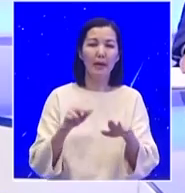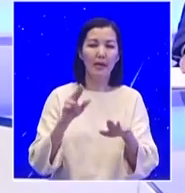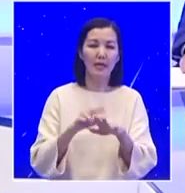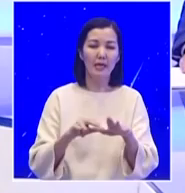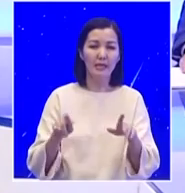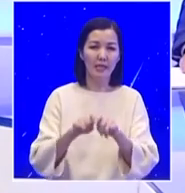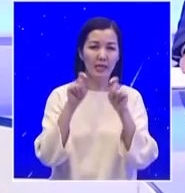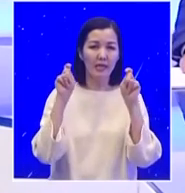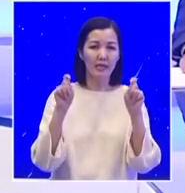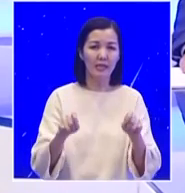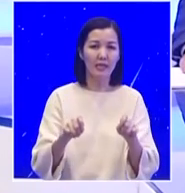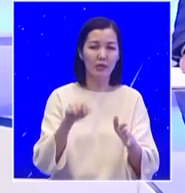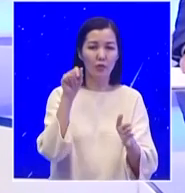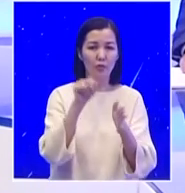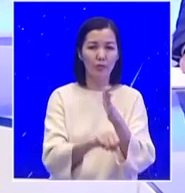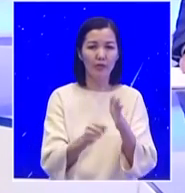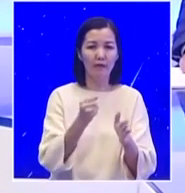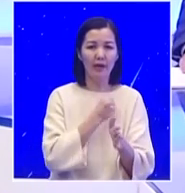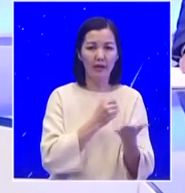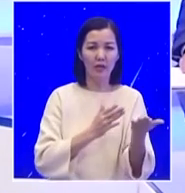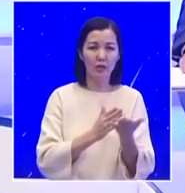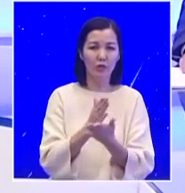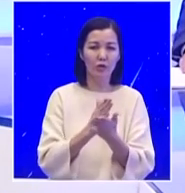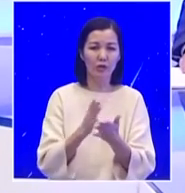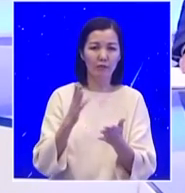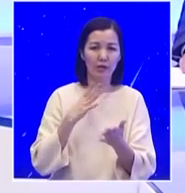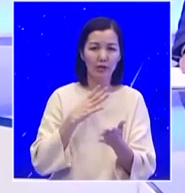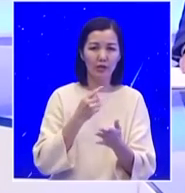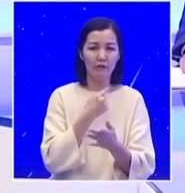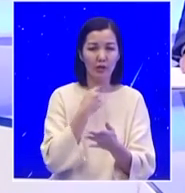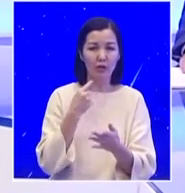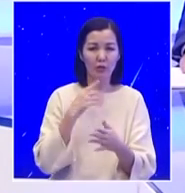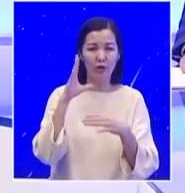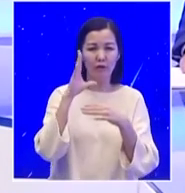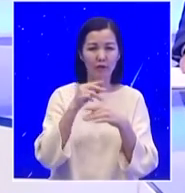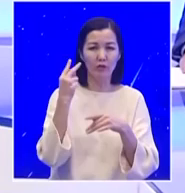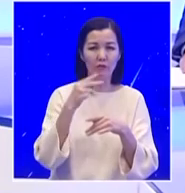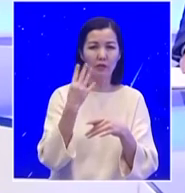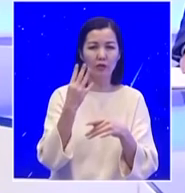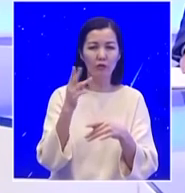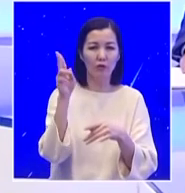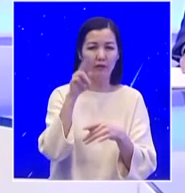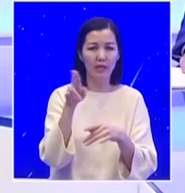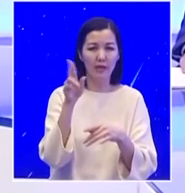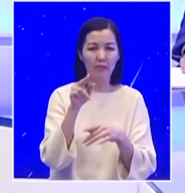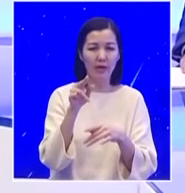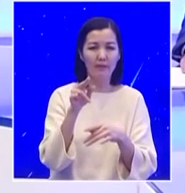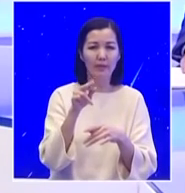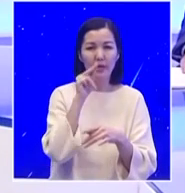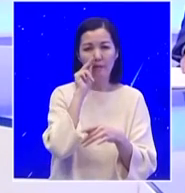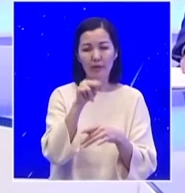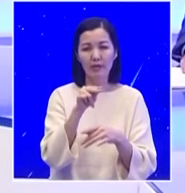Полиция раскрыла резонансное убийство военнослужащего, произошедшее в Талдыкургане вечером 24 декабря.